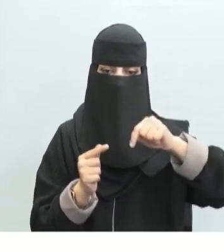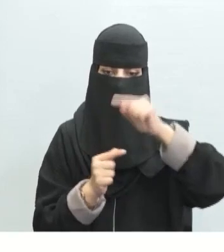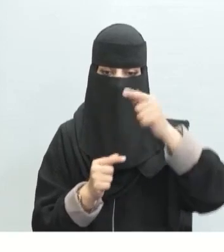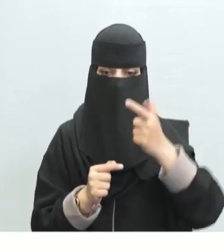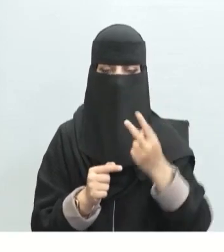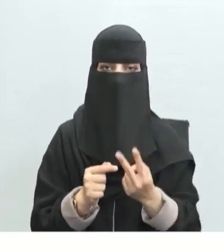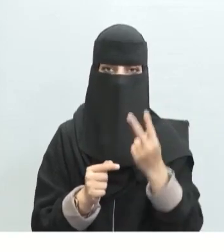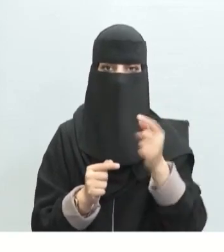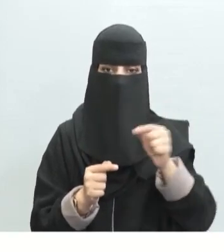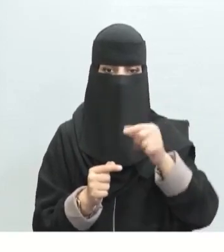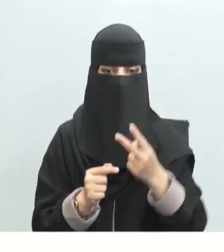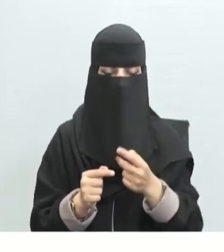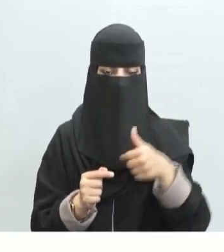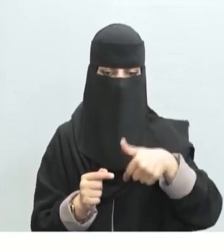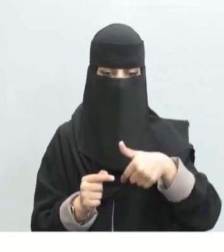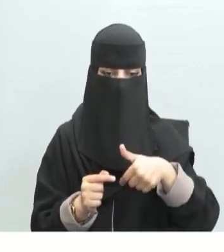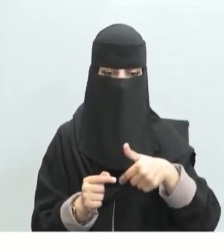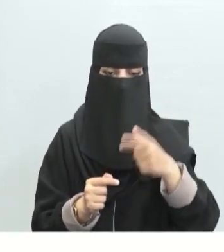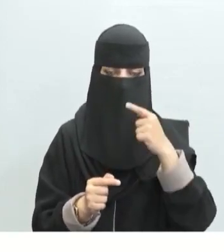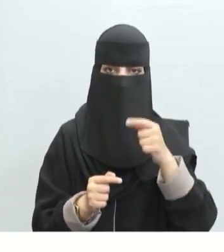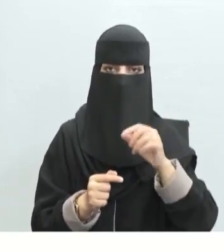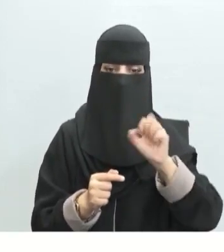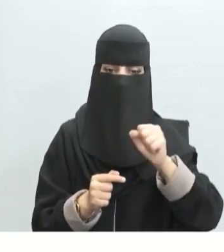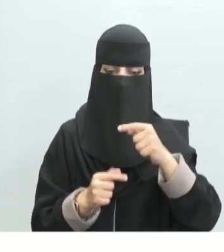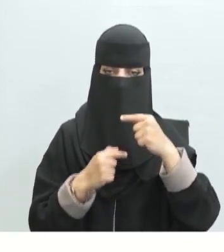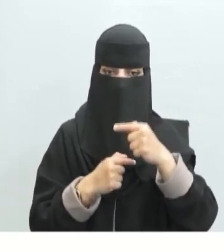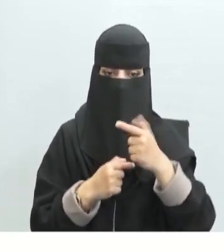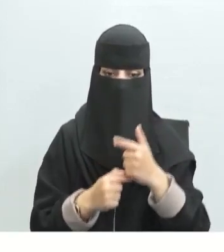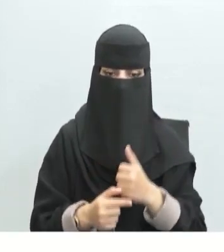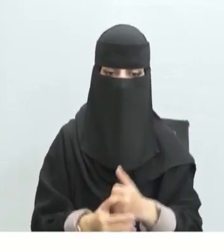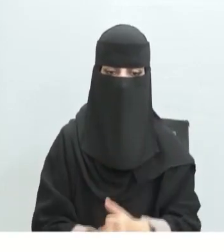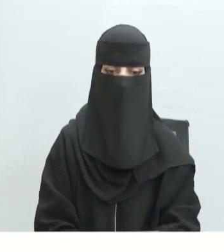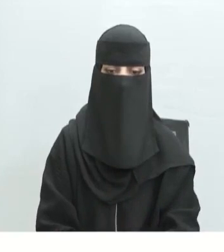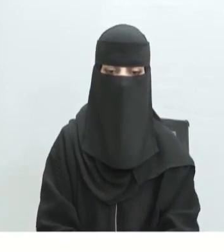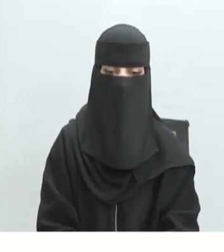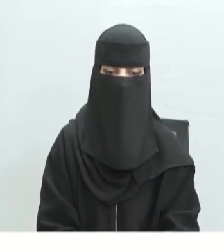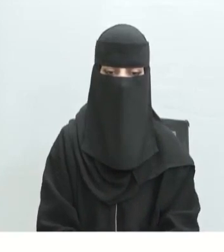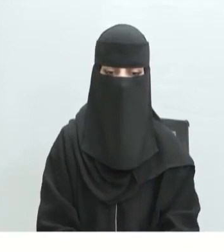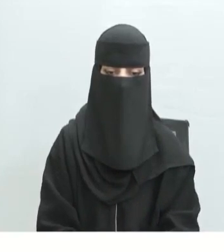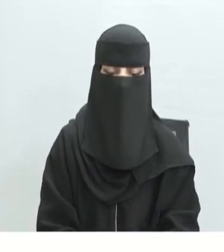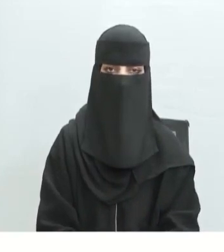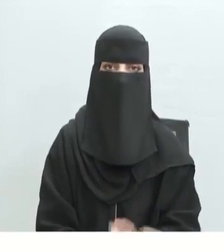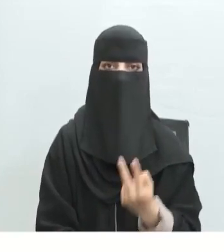تقريبا فنقول ان اي تساوي اي تساوي